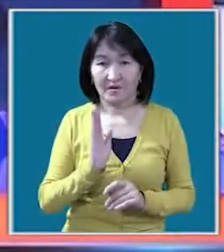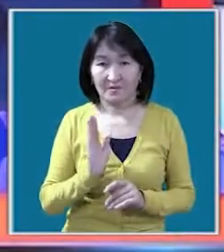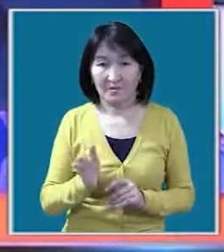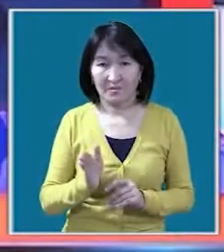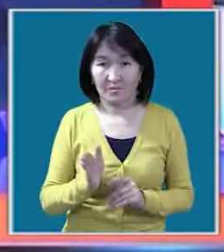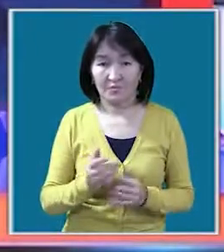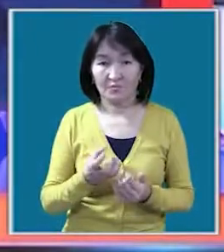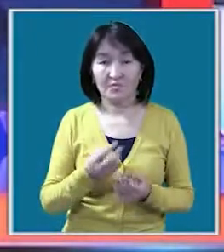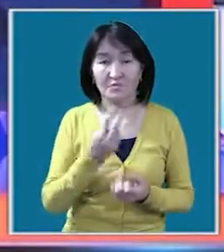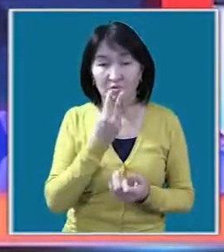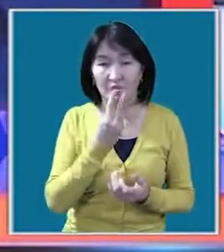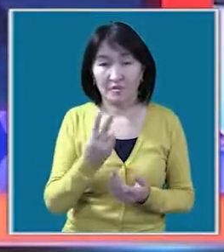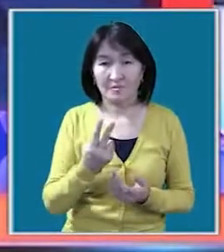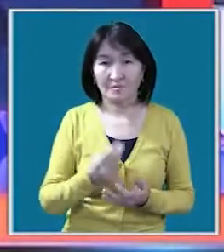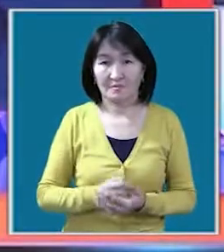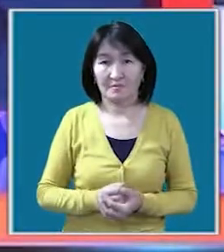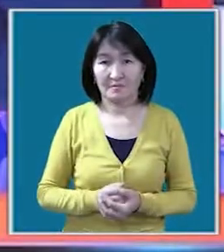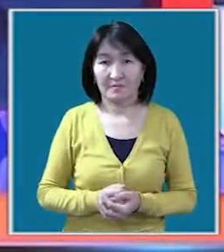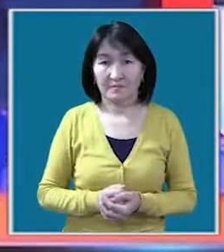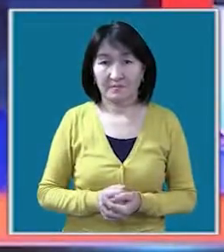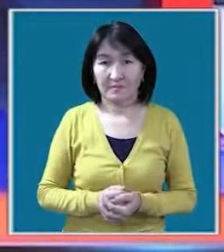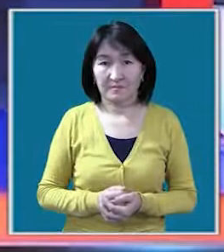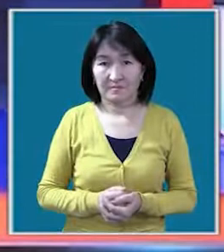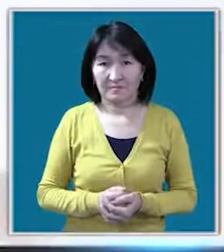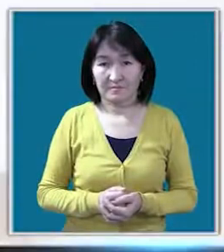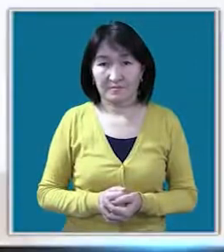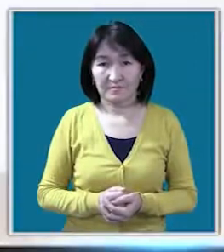тұрған ескерткіштер жайында тілшіміздің бейнематериалы.